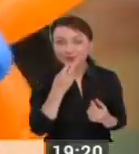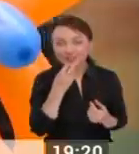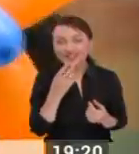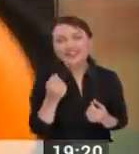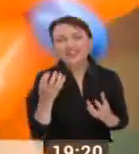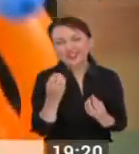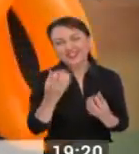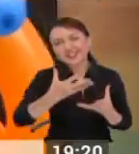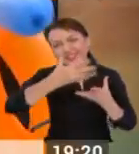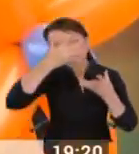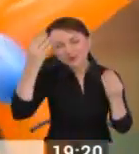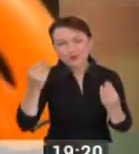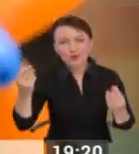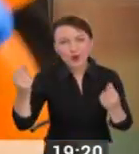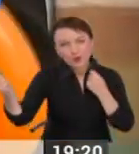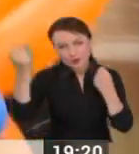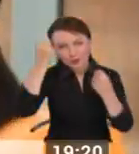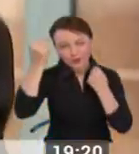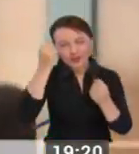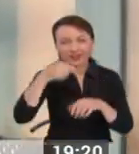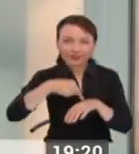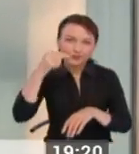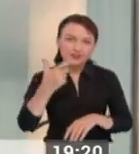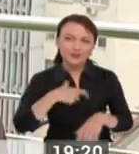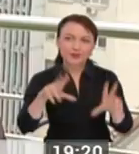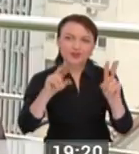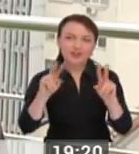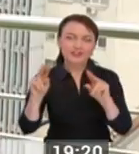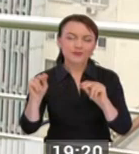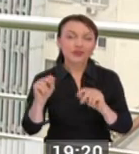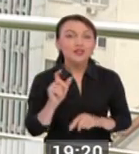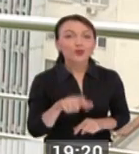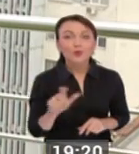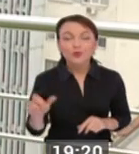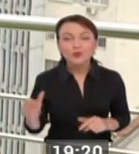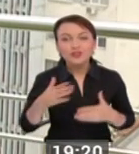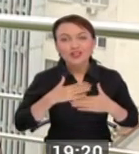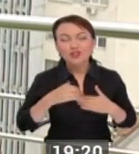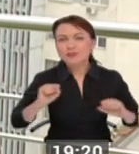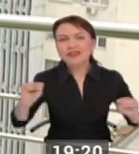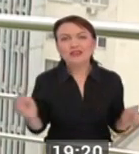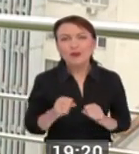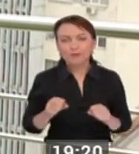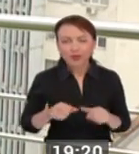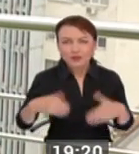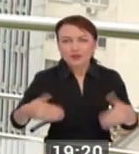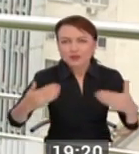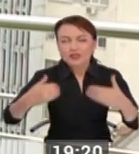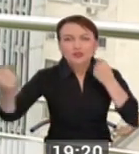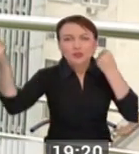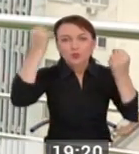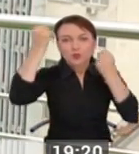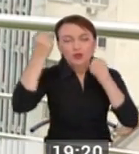на хвилинку забути про буденні клопоти і відчути себе щасливим. У людей с нашим темпом, ритмом, с нашей